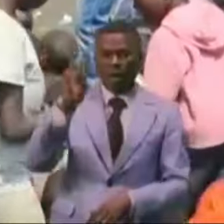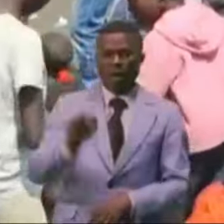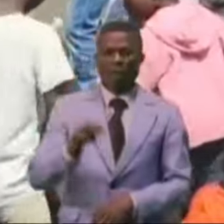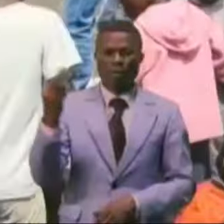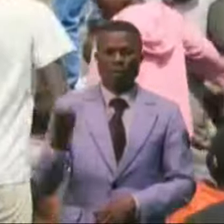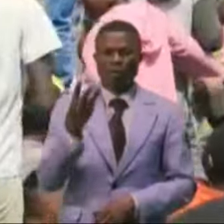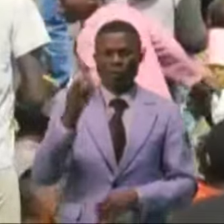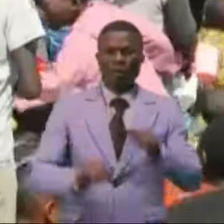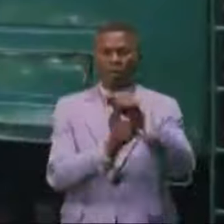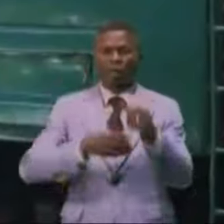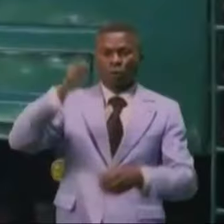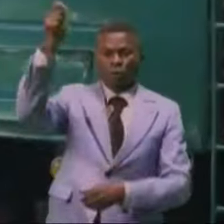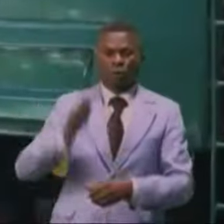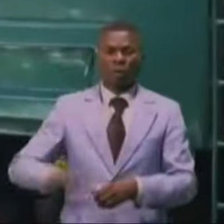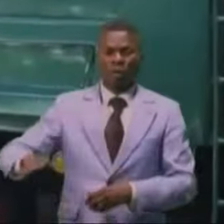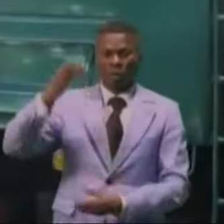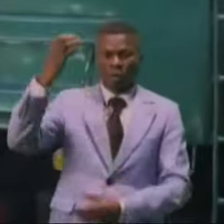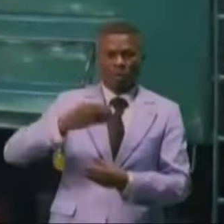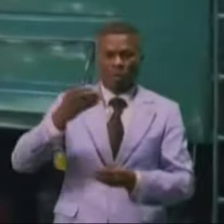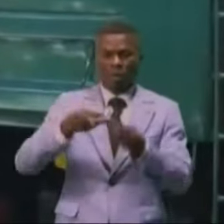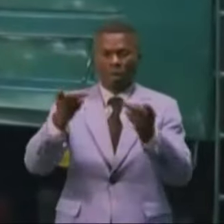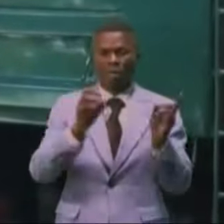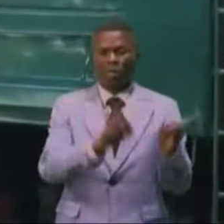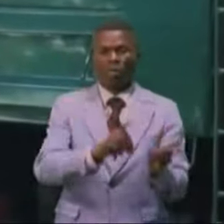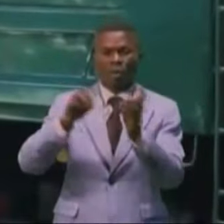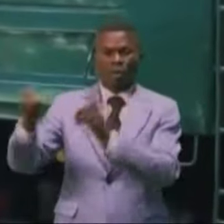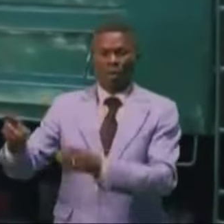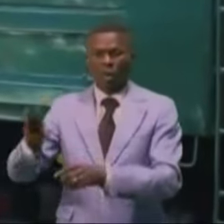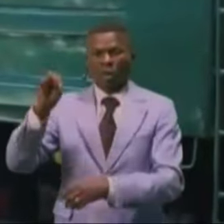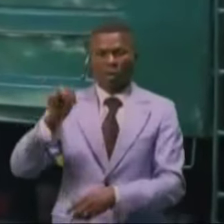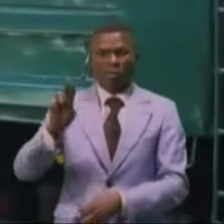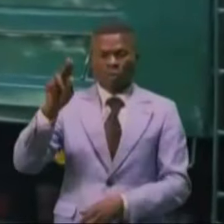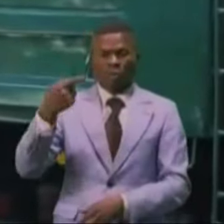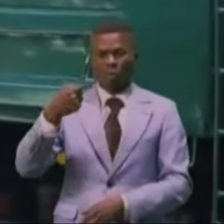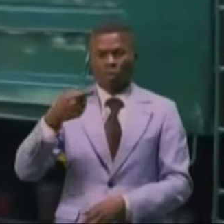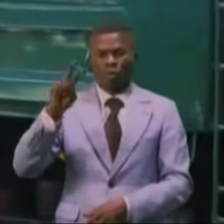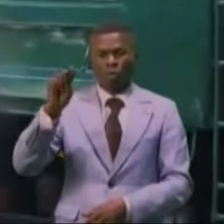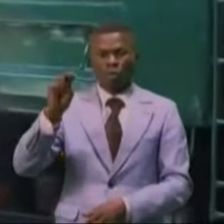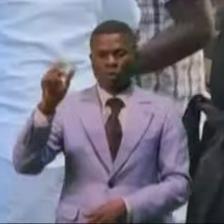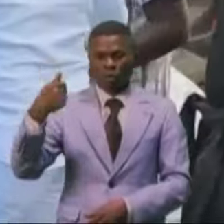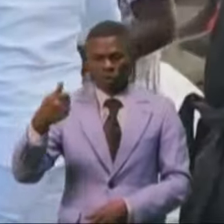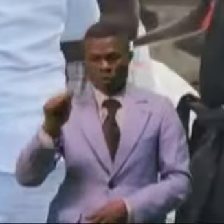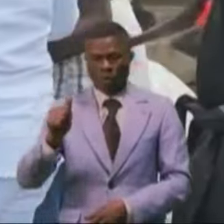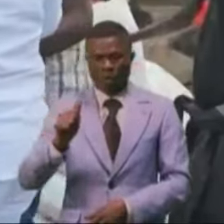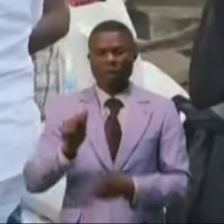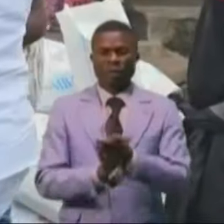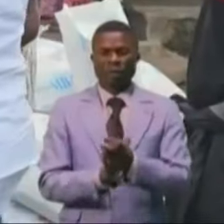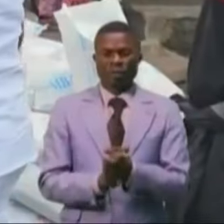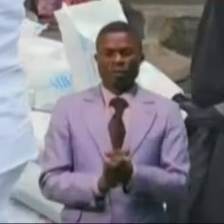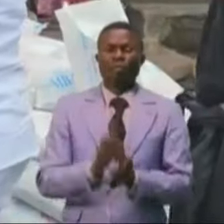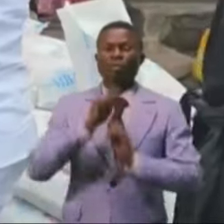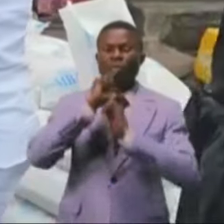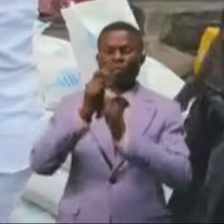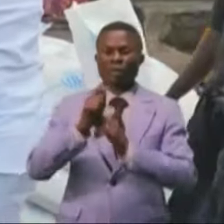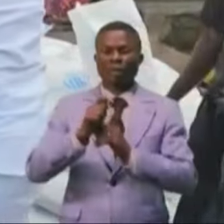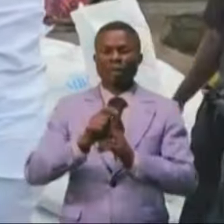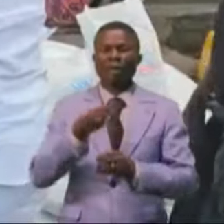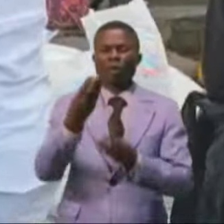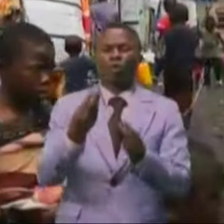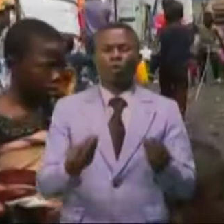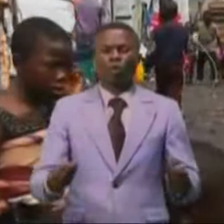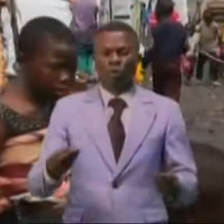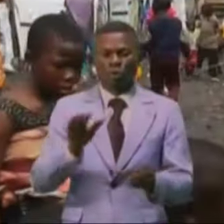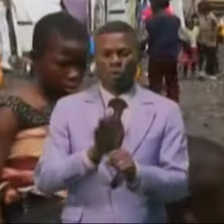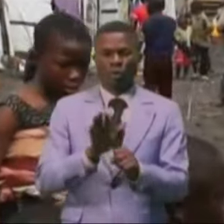l'armée rwandaise sur les camps des déplacés de Mugunga. Estimé à près de 15 tonnes, ces dons soulagera tant soit peu